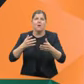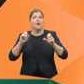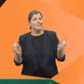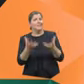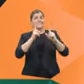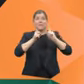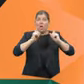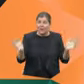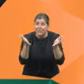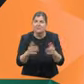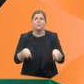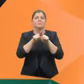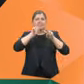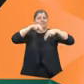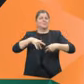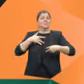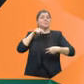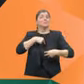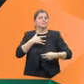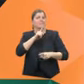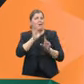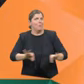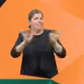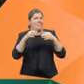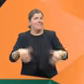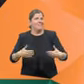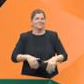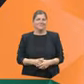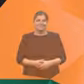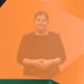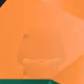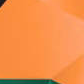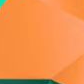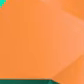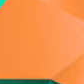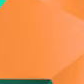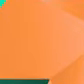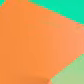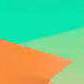conversation. It creates dialogue and it just creates awareness. And I think that's really important.